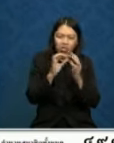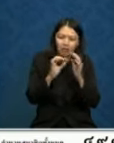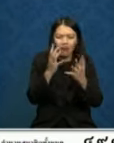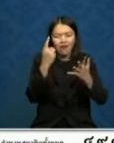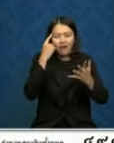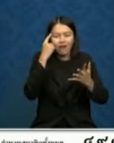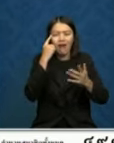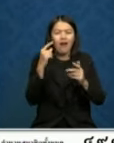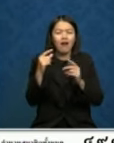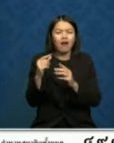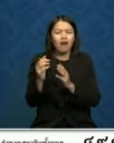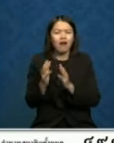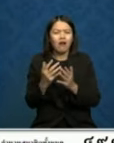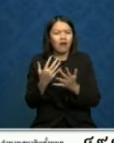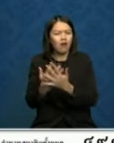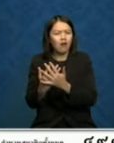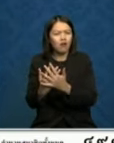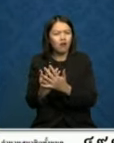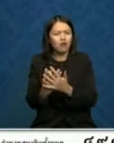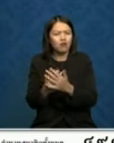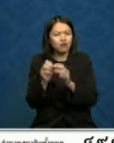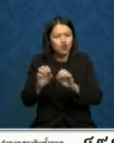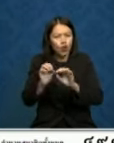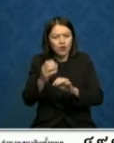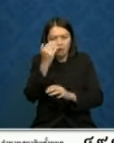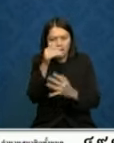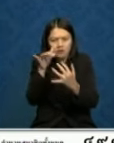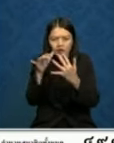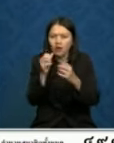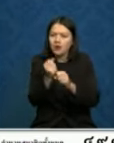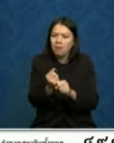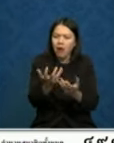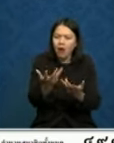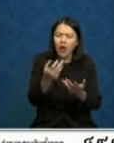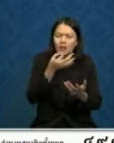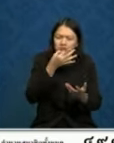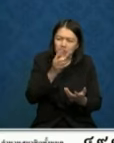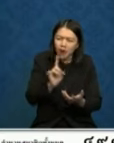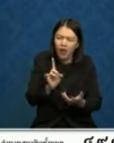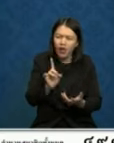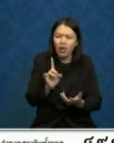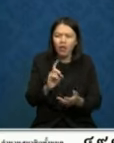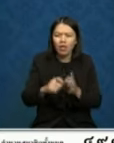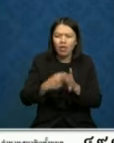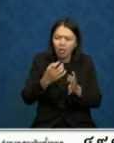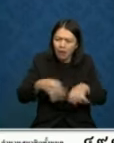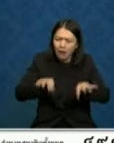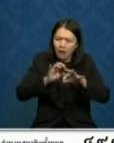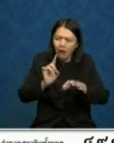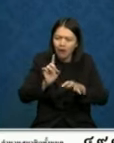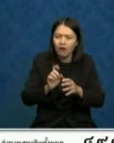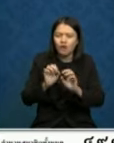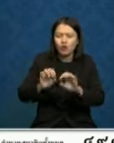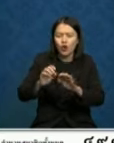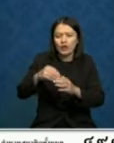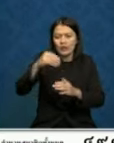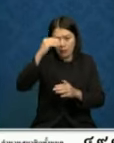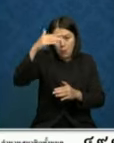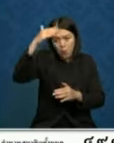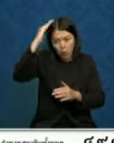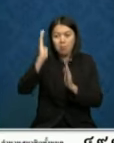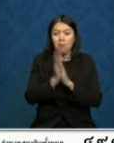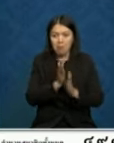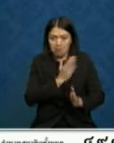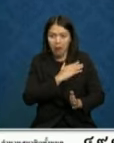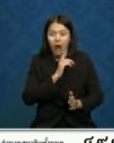มากค่ะว่าผู้ต้องขังค่ะจะใช้ภาษาบาลีไปสื่อสารหรือไปสร้างงานสร้างอาชีพได้อย่างไรนะคะหรือจะต้องให้ไปบวชเป็นพระคะเพื่อ